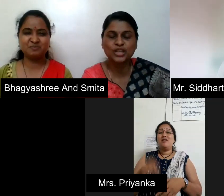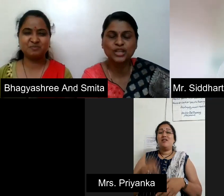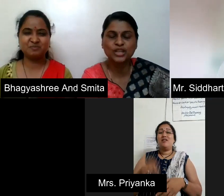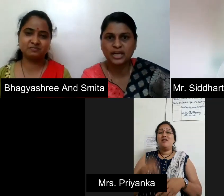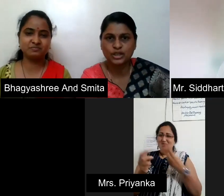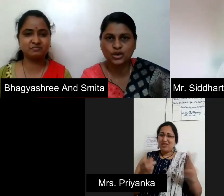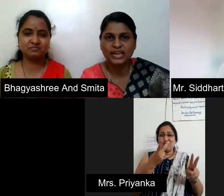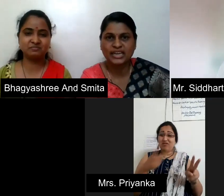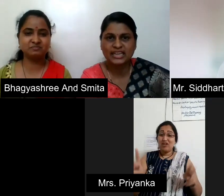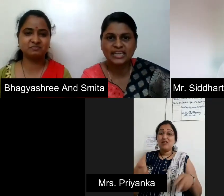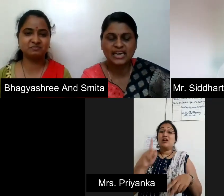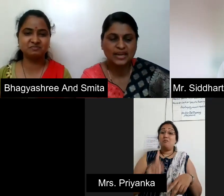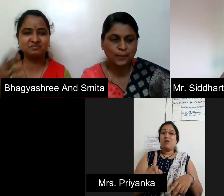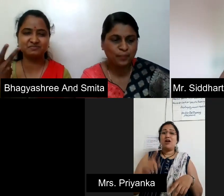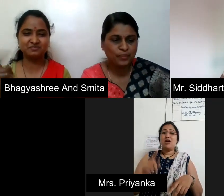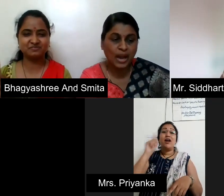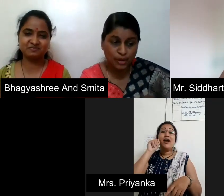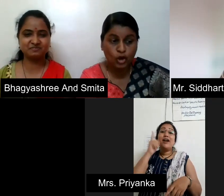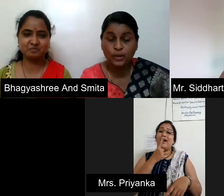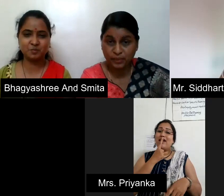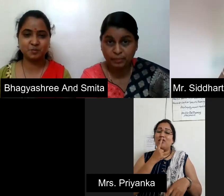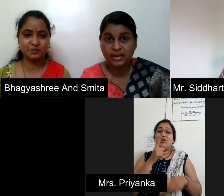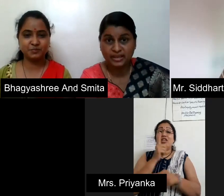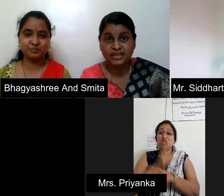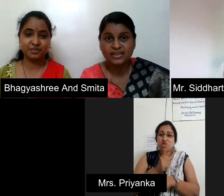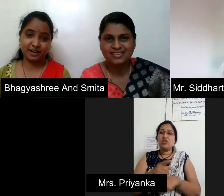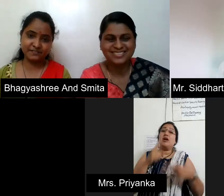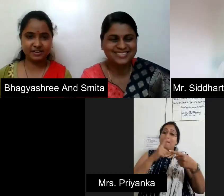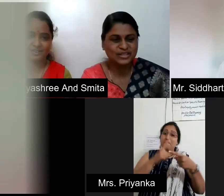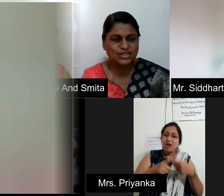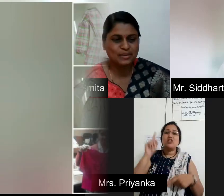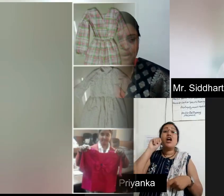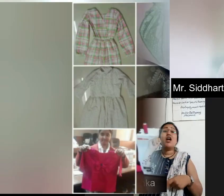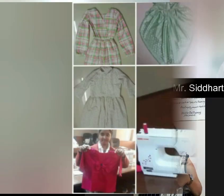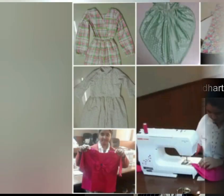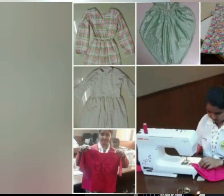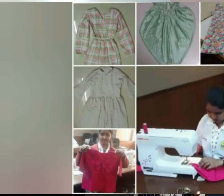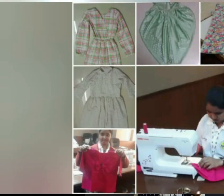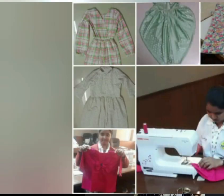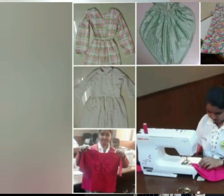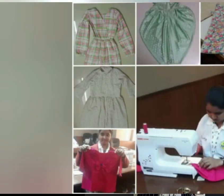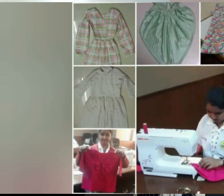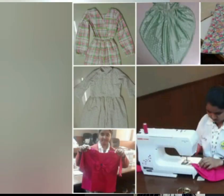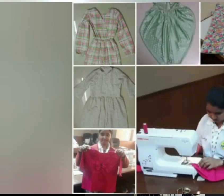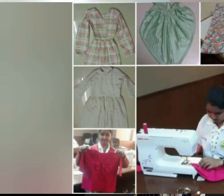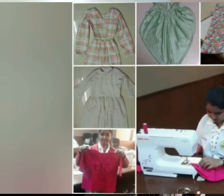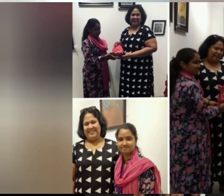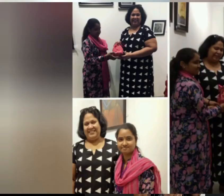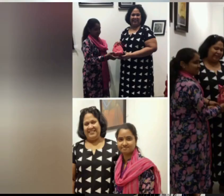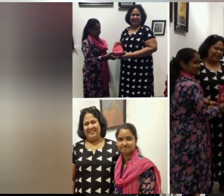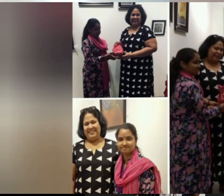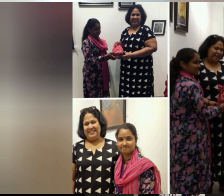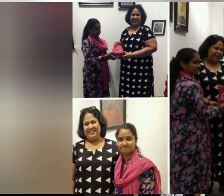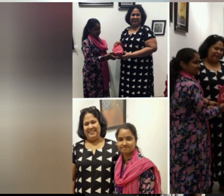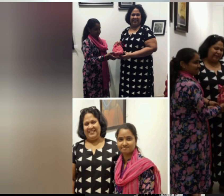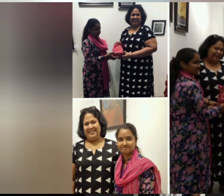2013 में बाद में गोल्ड मिला ड्राइंग के लिए, अबे ओलंपिक में। उसके बाद 2014